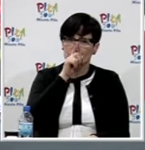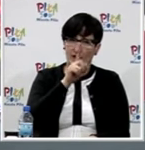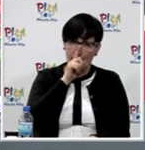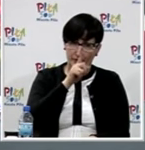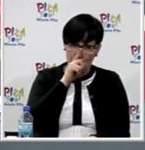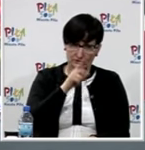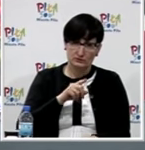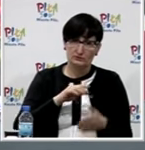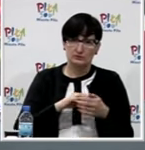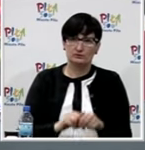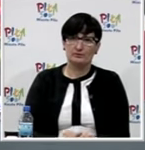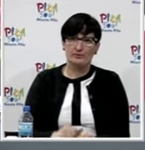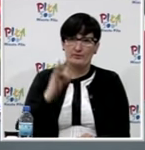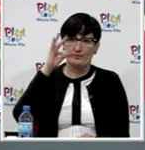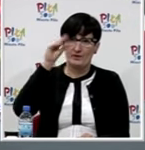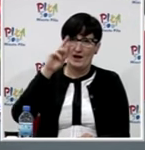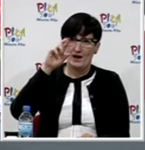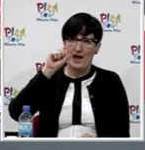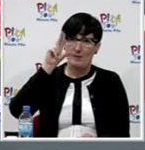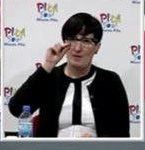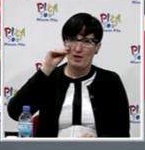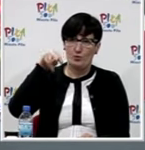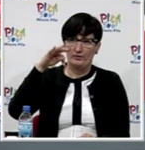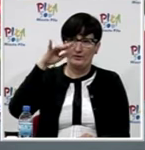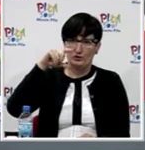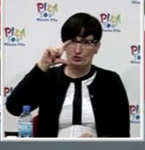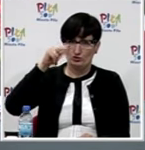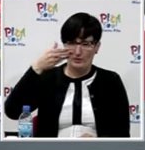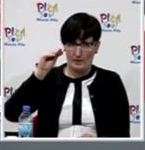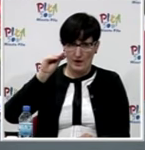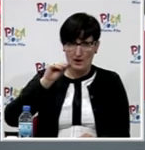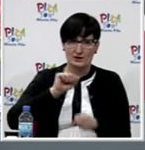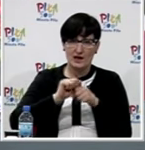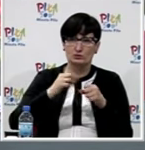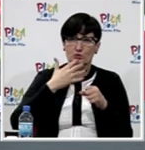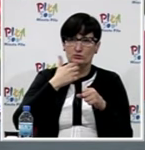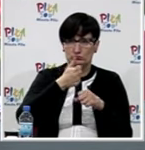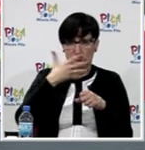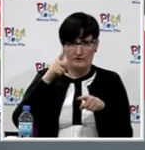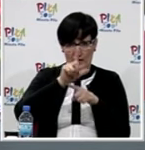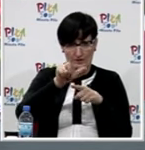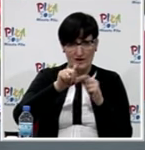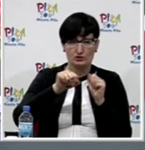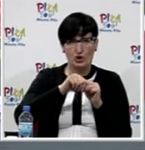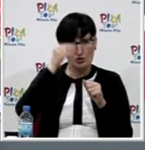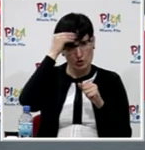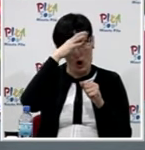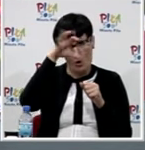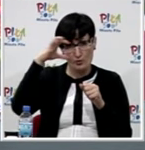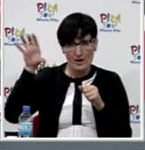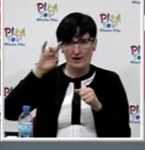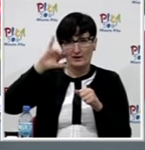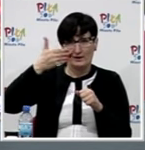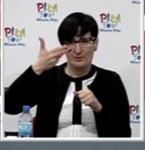socjoterapeutyczne, o których państwo wiecie, że ich jest 12. Mieszczą się one w gimnazjach, w zespołach szkół, ponad w zespołach szkół oraz w